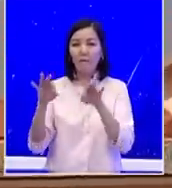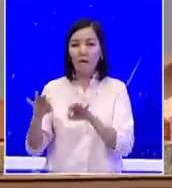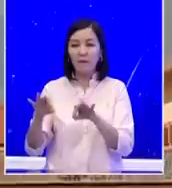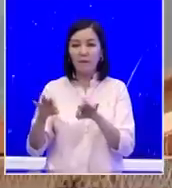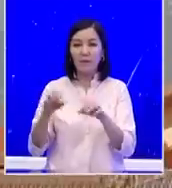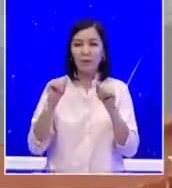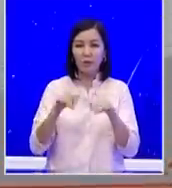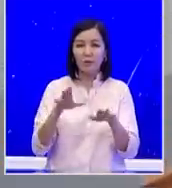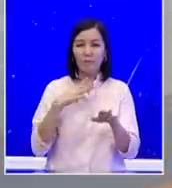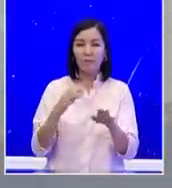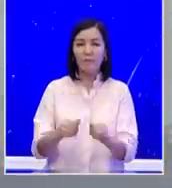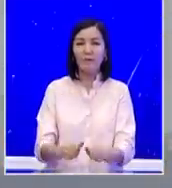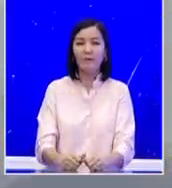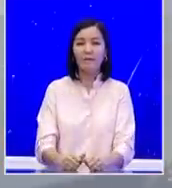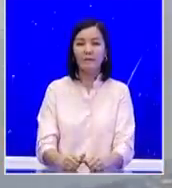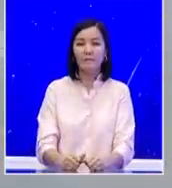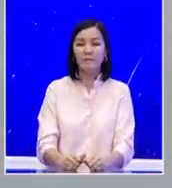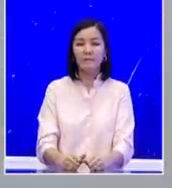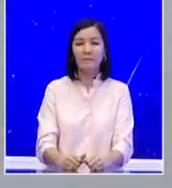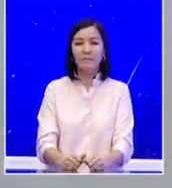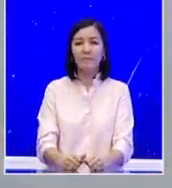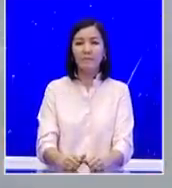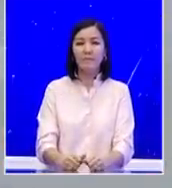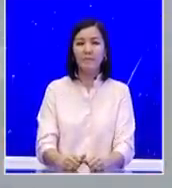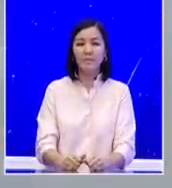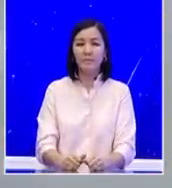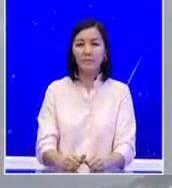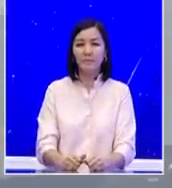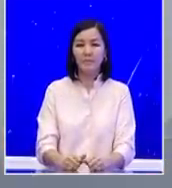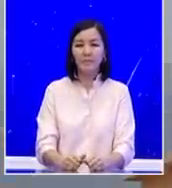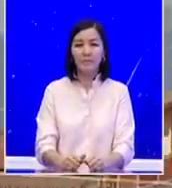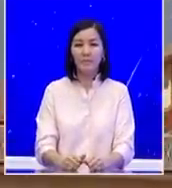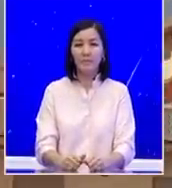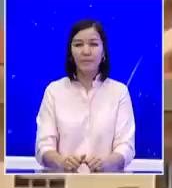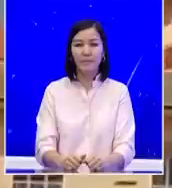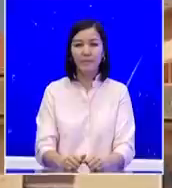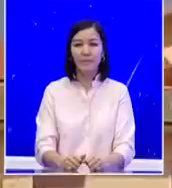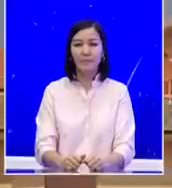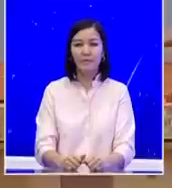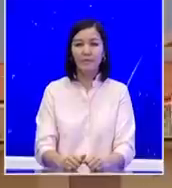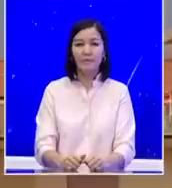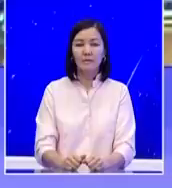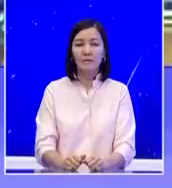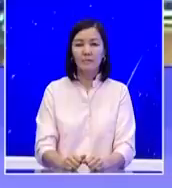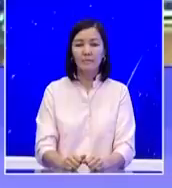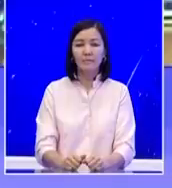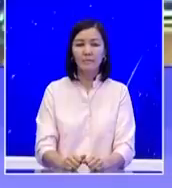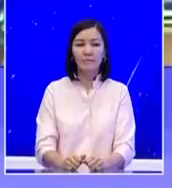туралы шешім қабылданбады. Топтаманы ғаламтор ақпараттармен дайындаған Амина Құдайберген, жетісу арнасы.